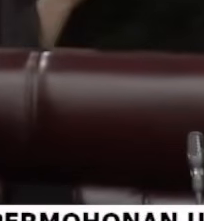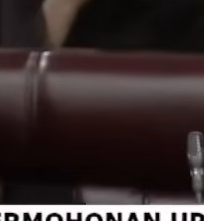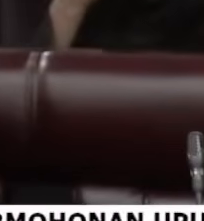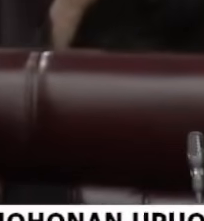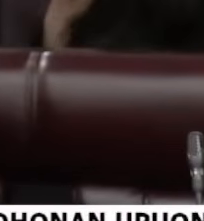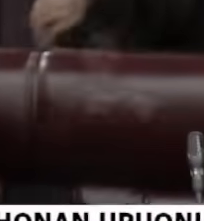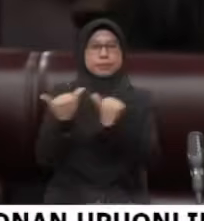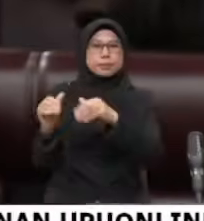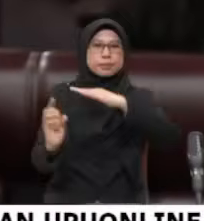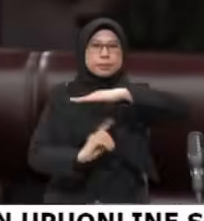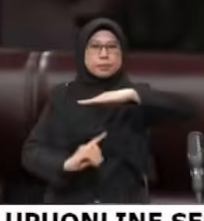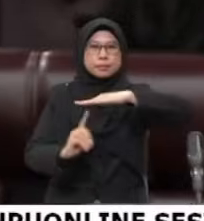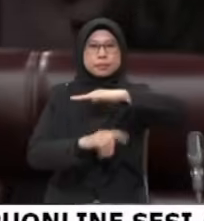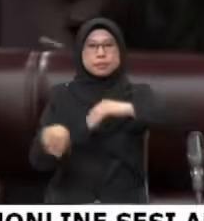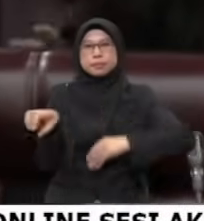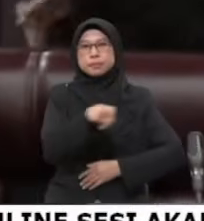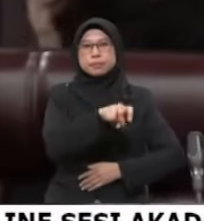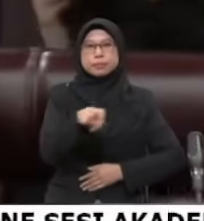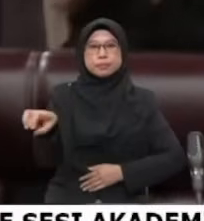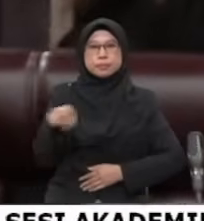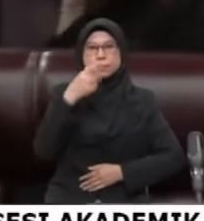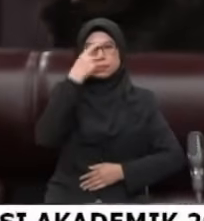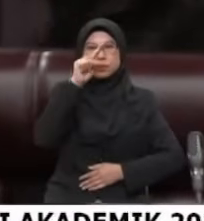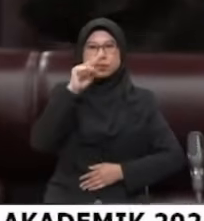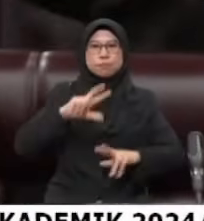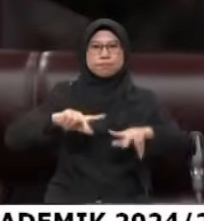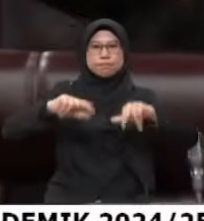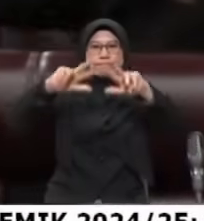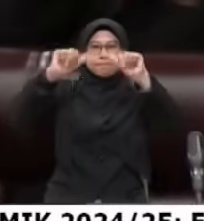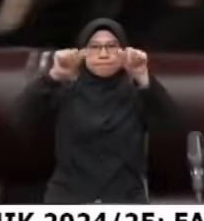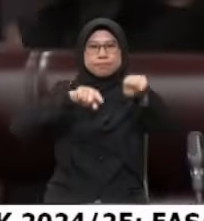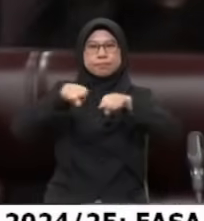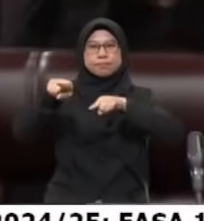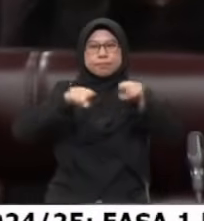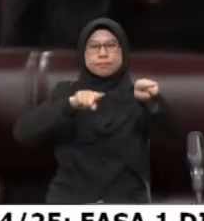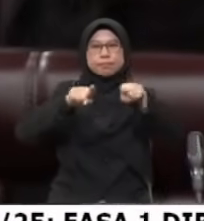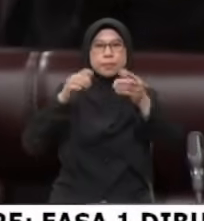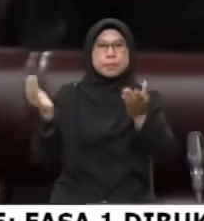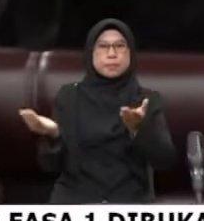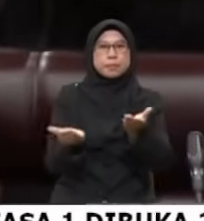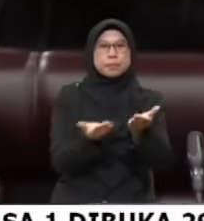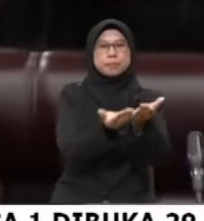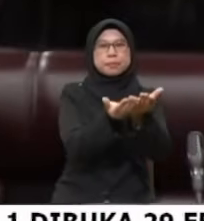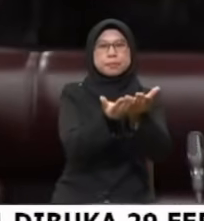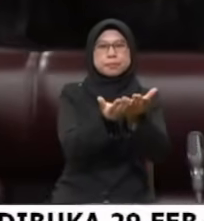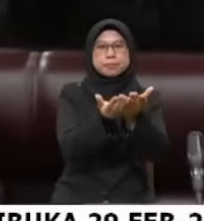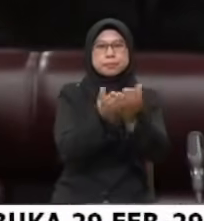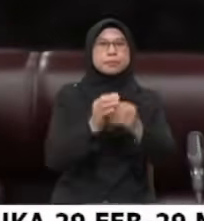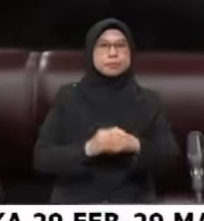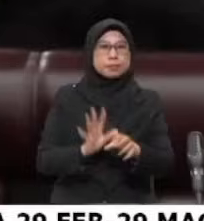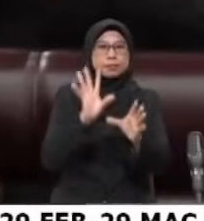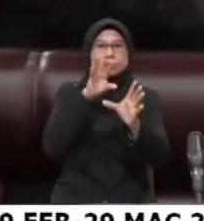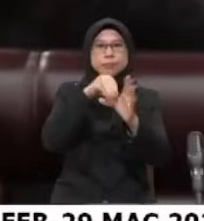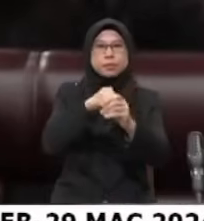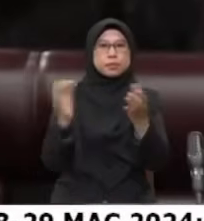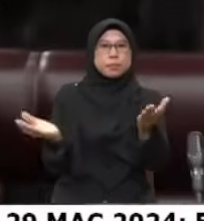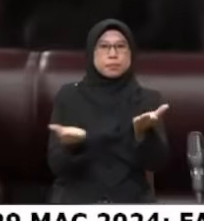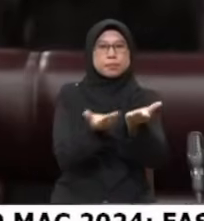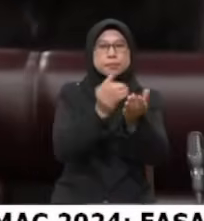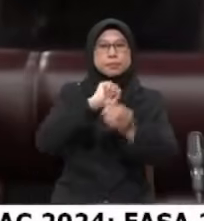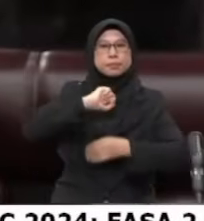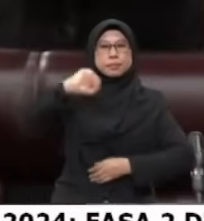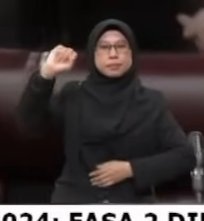penyelarasan dasar pengangkutan bagi mempertingkat daya saing pelabuhan-pelabuhan tempatan termasuk pelabuhan di